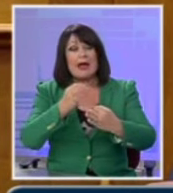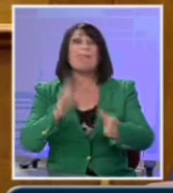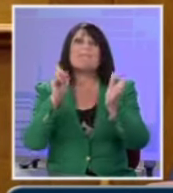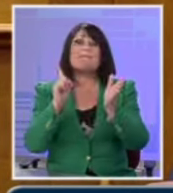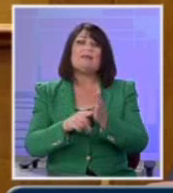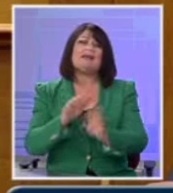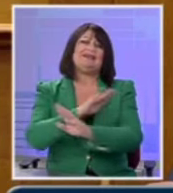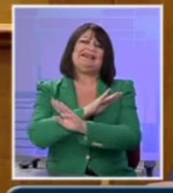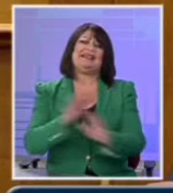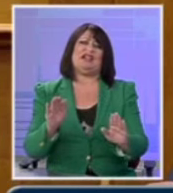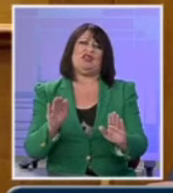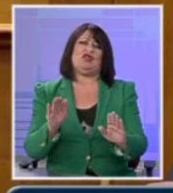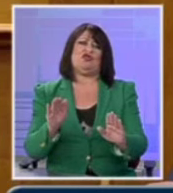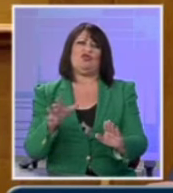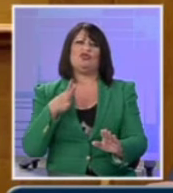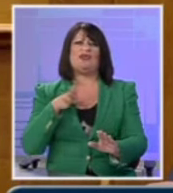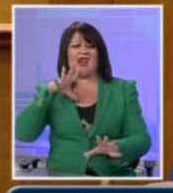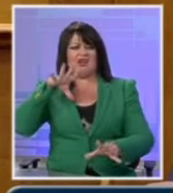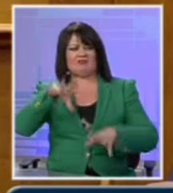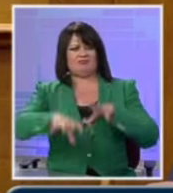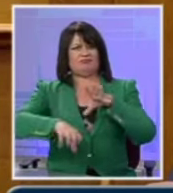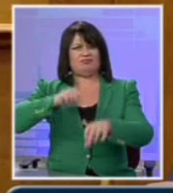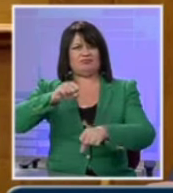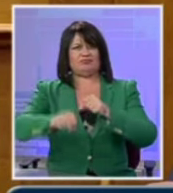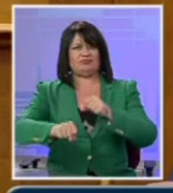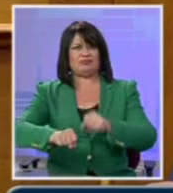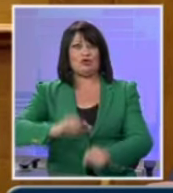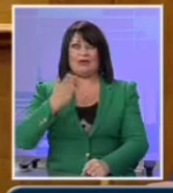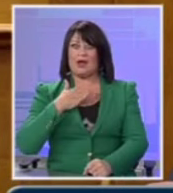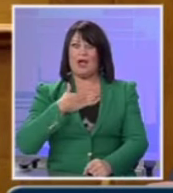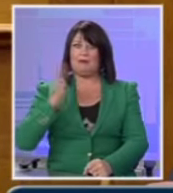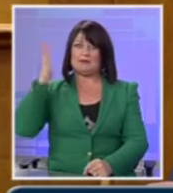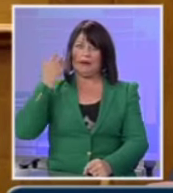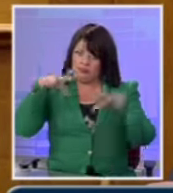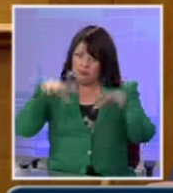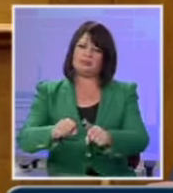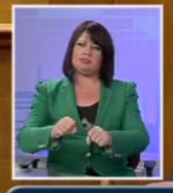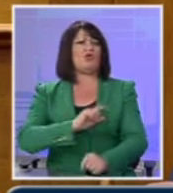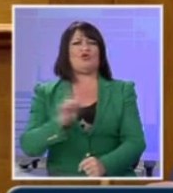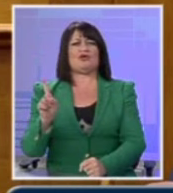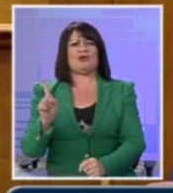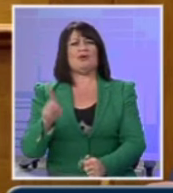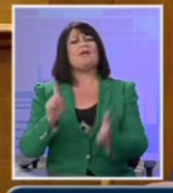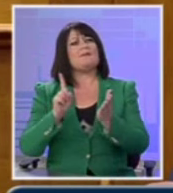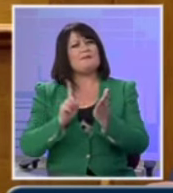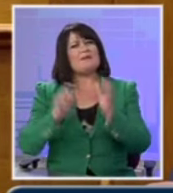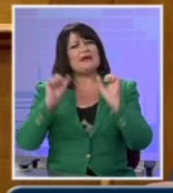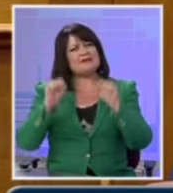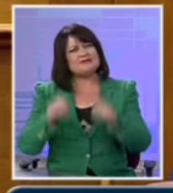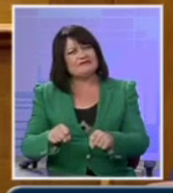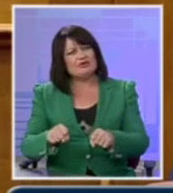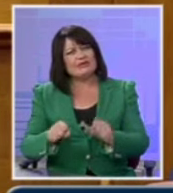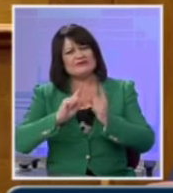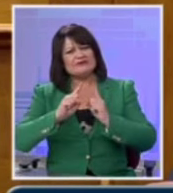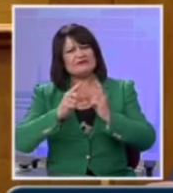να τελειώνει με τον αλυτρωτισμό της η ΦΥΡΟΜ. Ότι πρέπει να συμφωνήσει με τρόπο ρεαλιστικό και επικοδημητικό στη